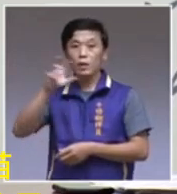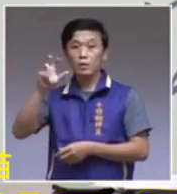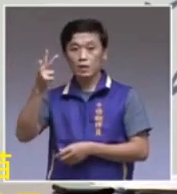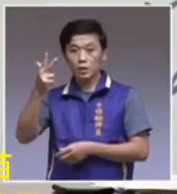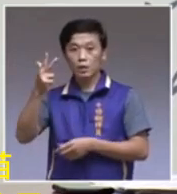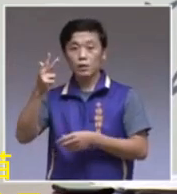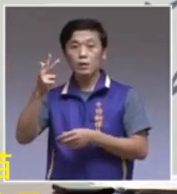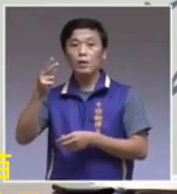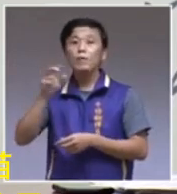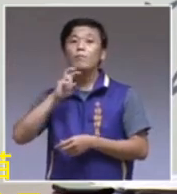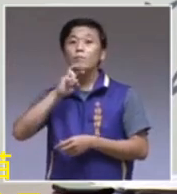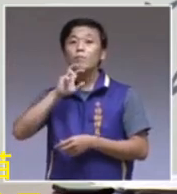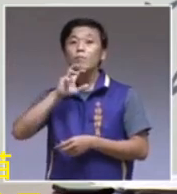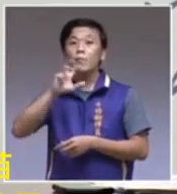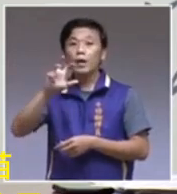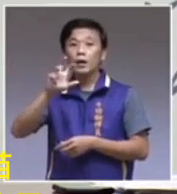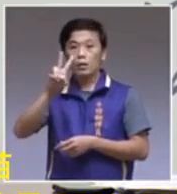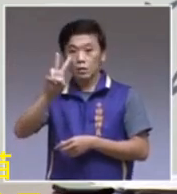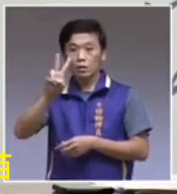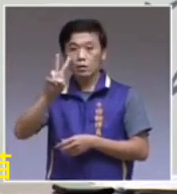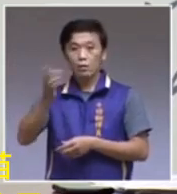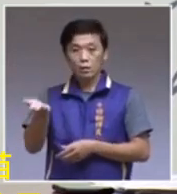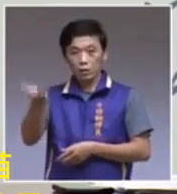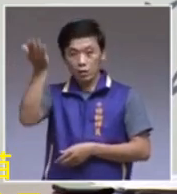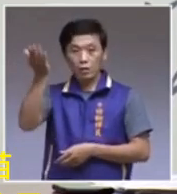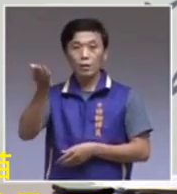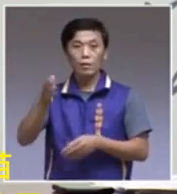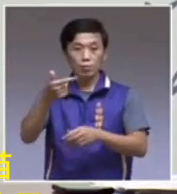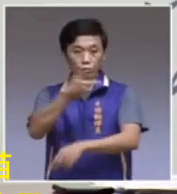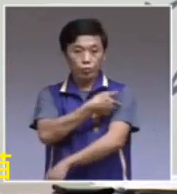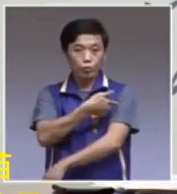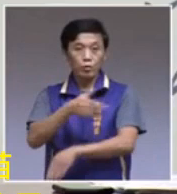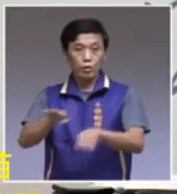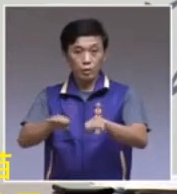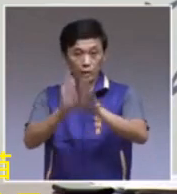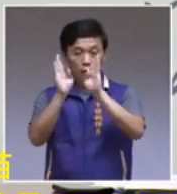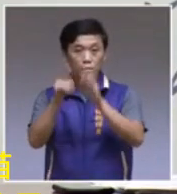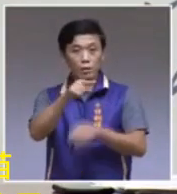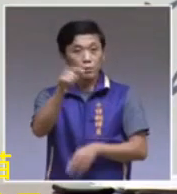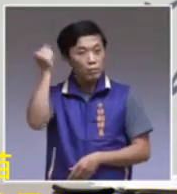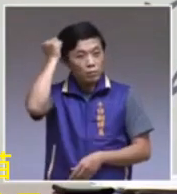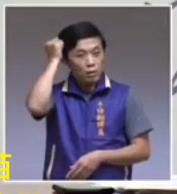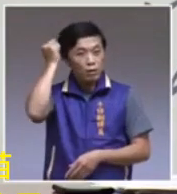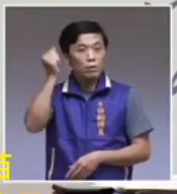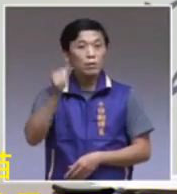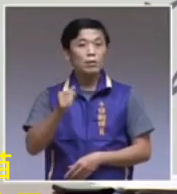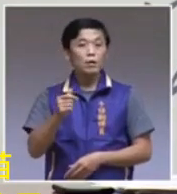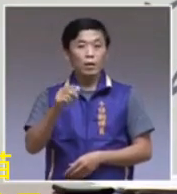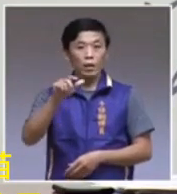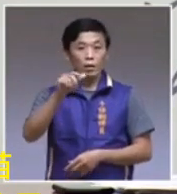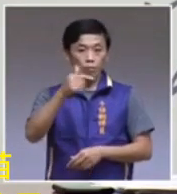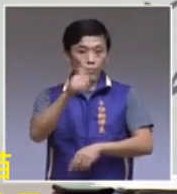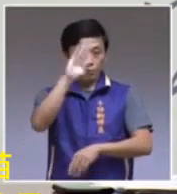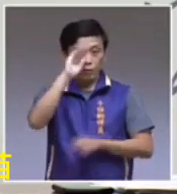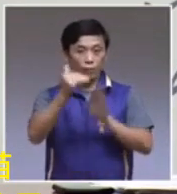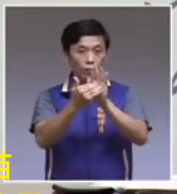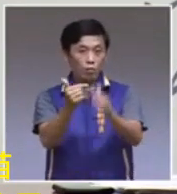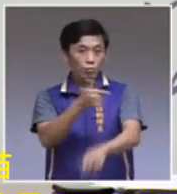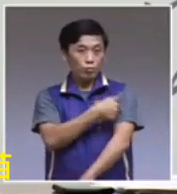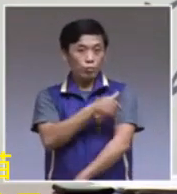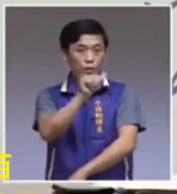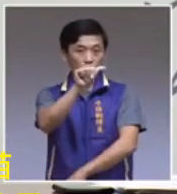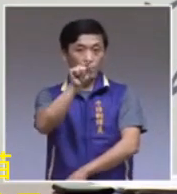87、82岁以上开始施打。那大家如果记得的话，其实 AZ 疫苗开始打的时